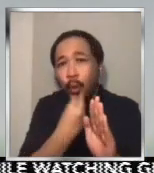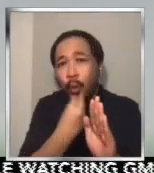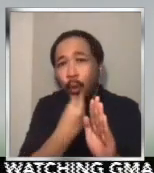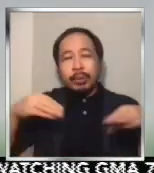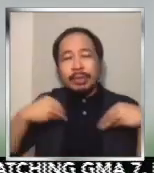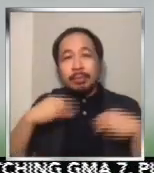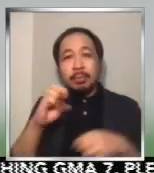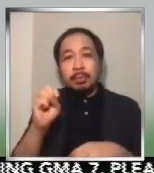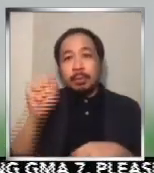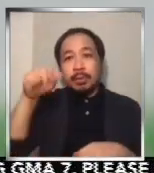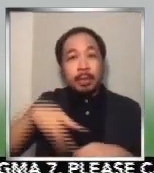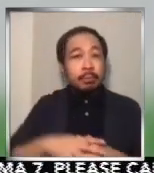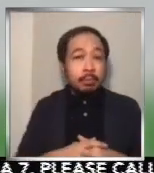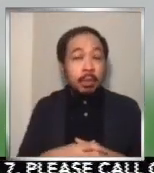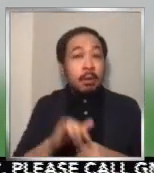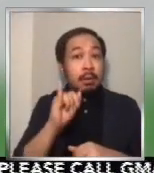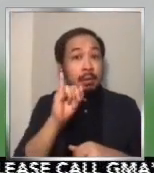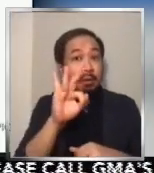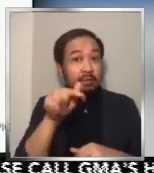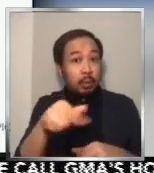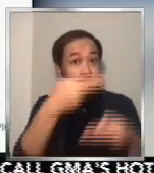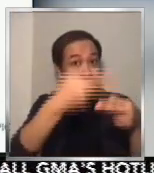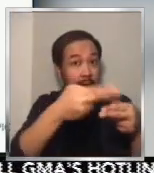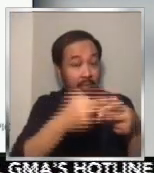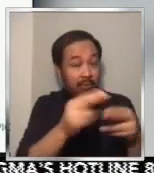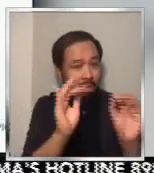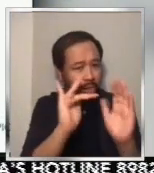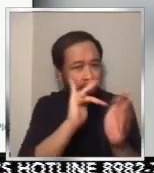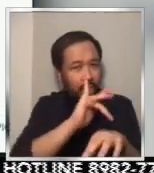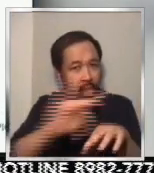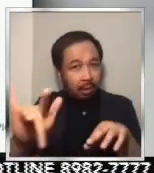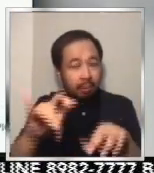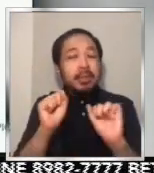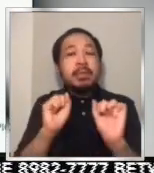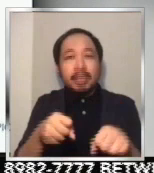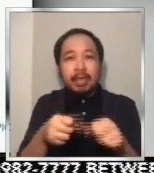para mapabilang. Maaari ring tumawag sa ugnayan sa Pasig sa numerong